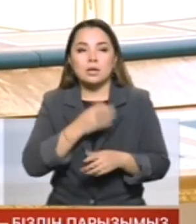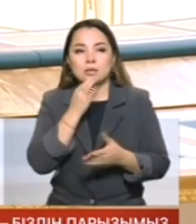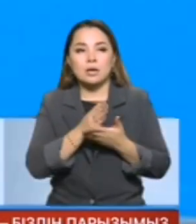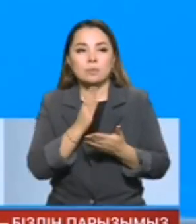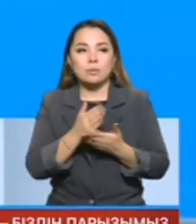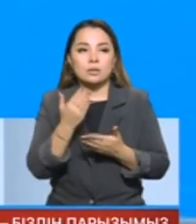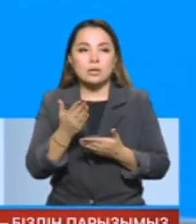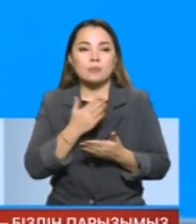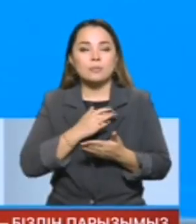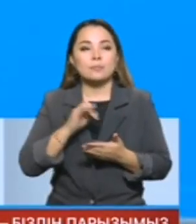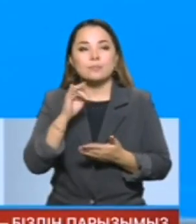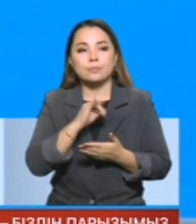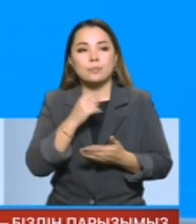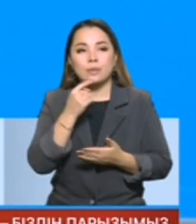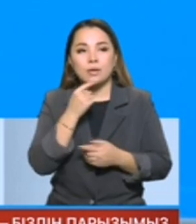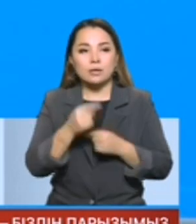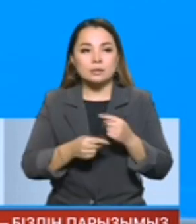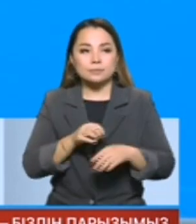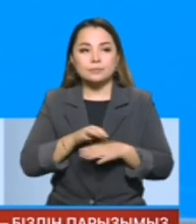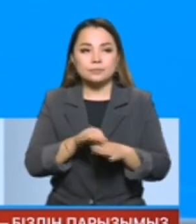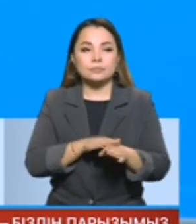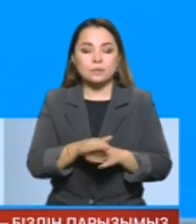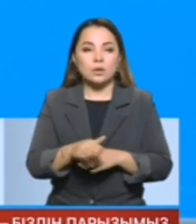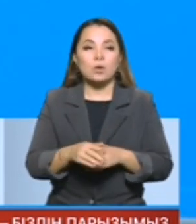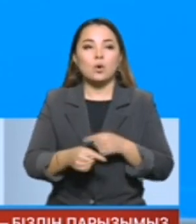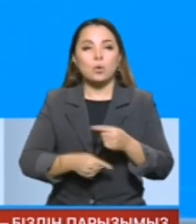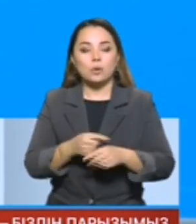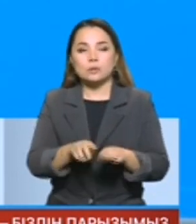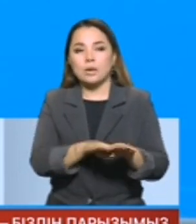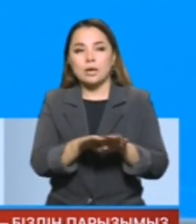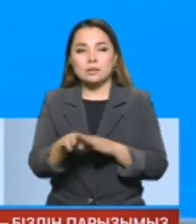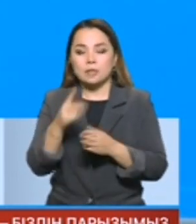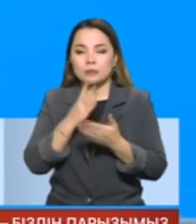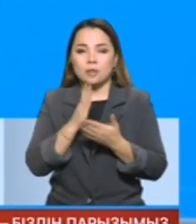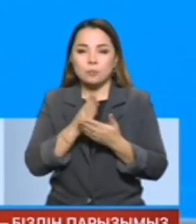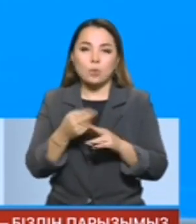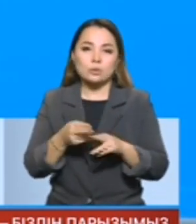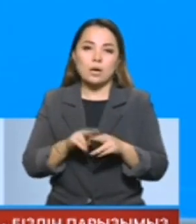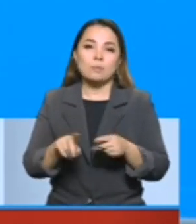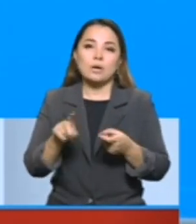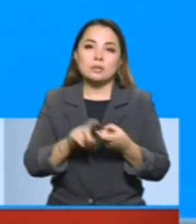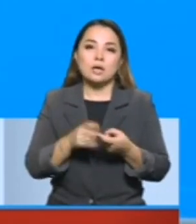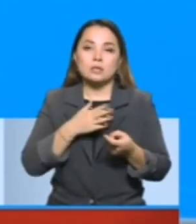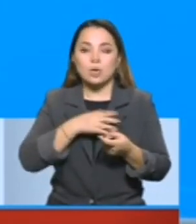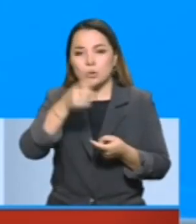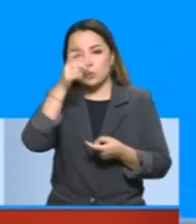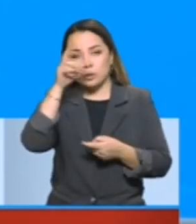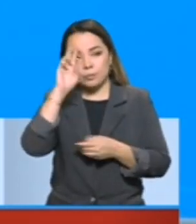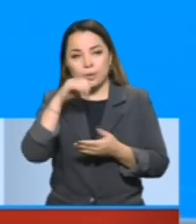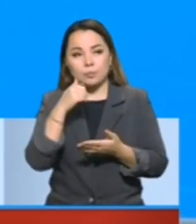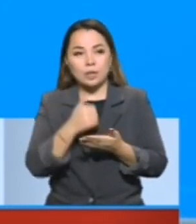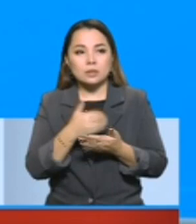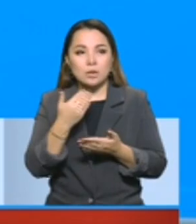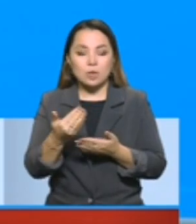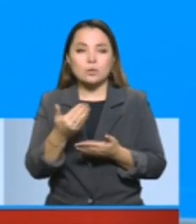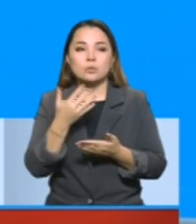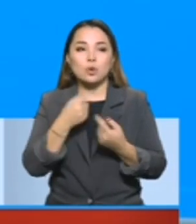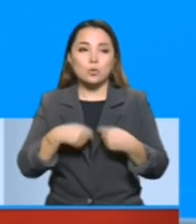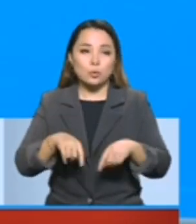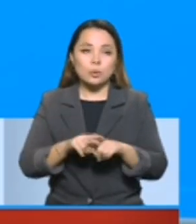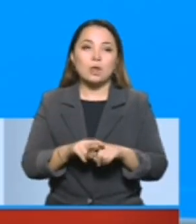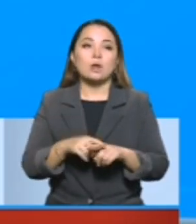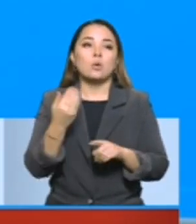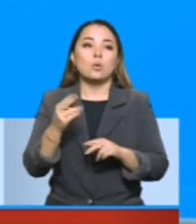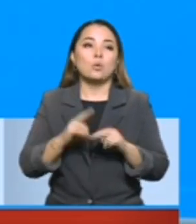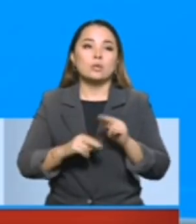тарихымыз, мәдениетіміз, тіліміз және діліміз ортақ. Осыған байланысты Түркі мемлекеттері ұйымының